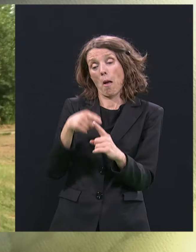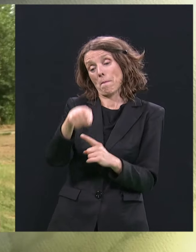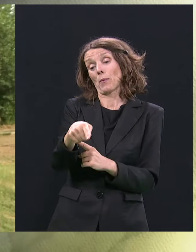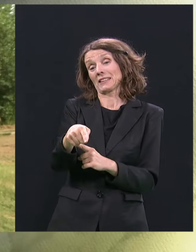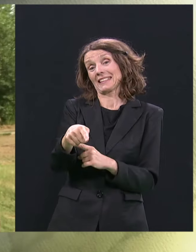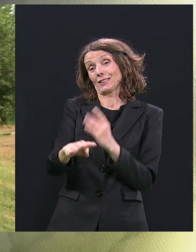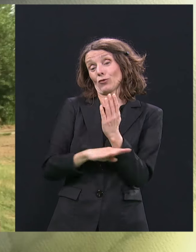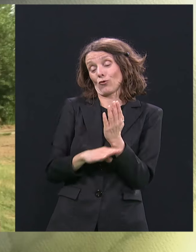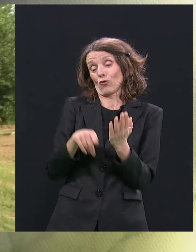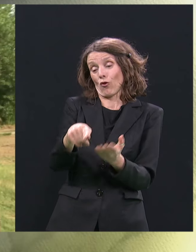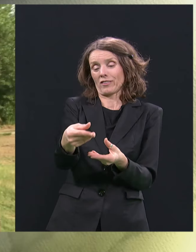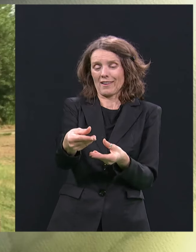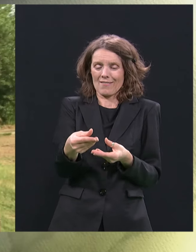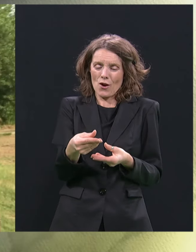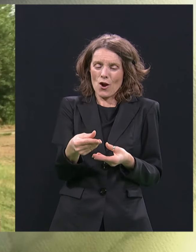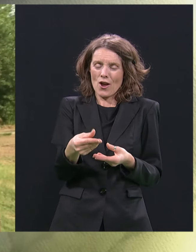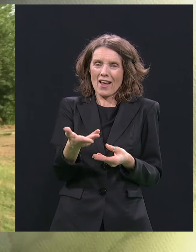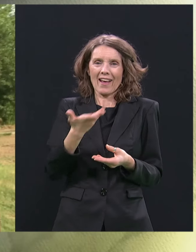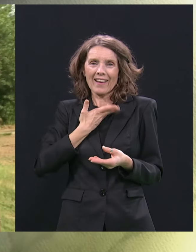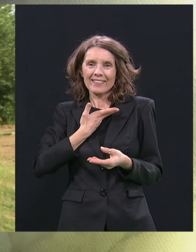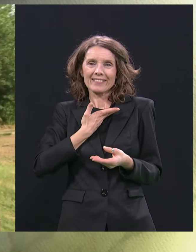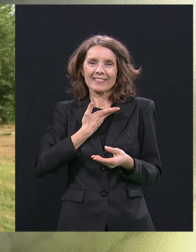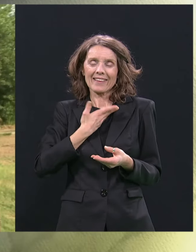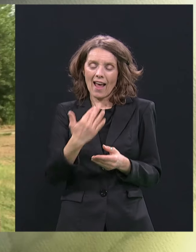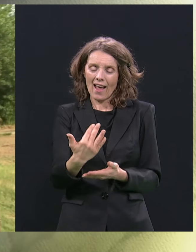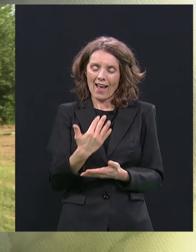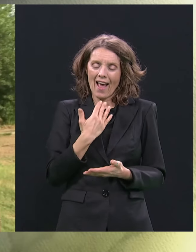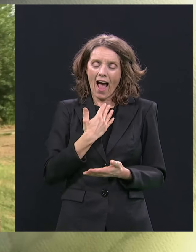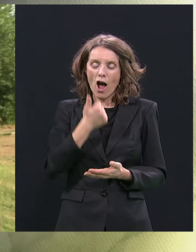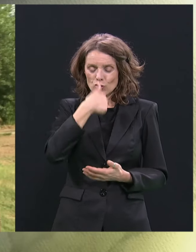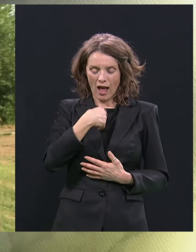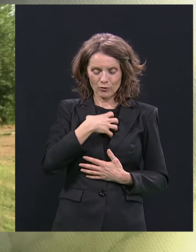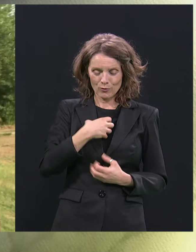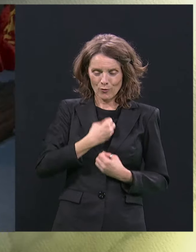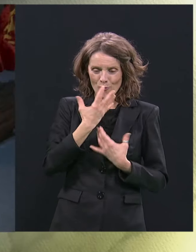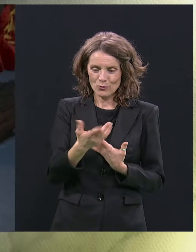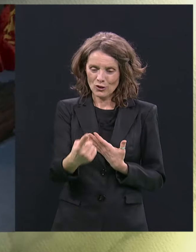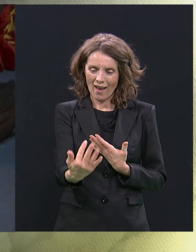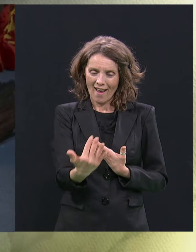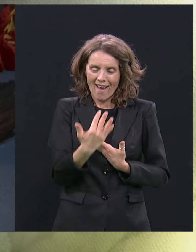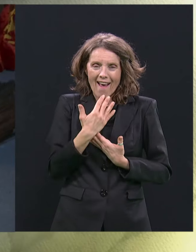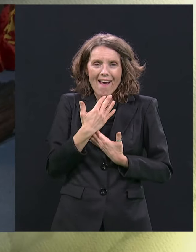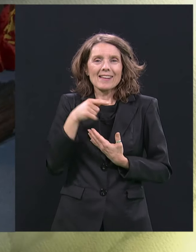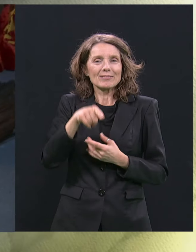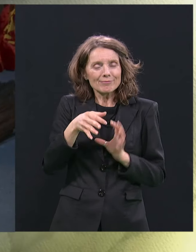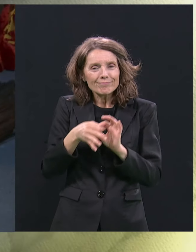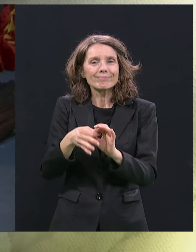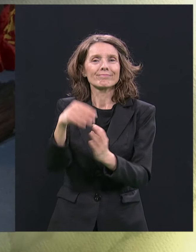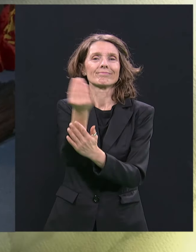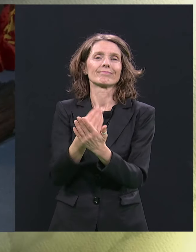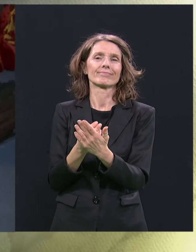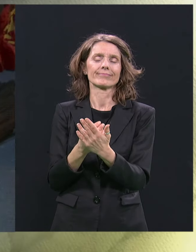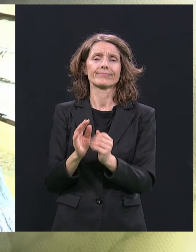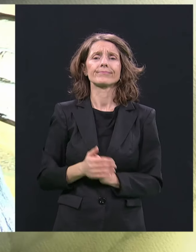kažem, nas jednostavno daje nam podstrek da uradimo tako nešto. Zanimljivo je da je i u antičko